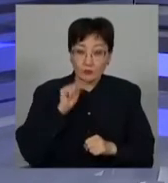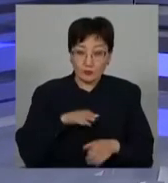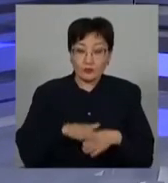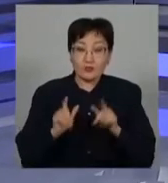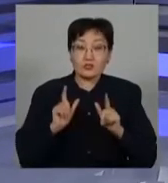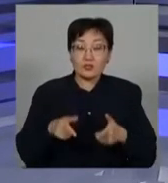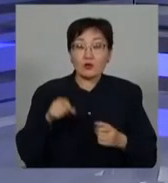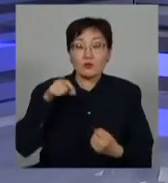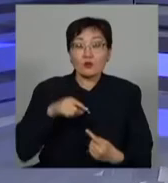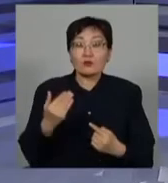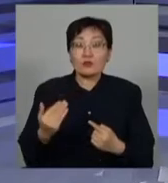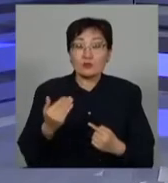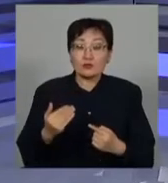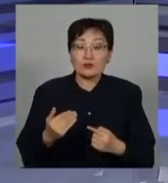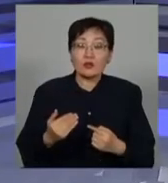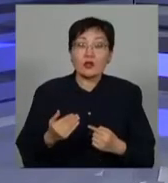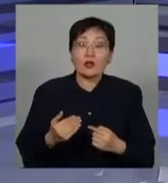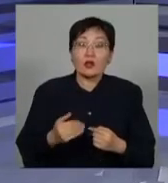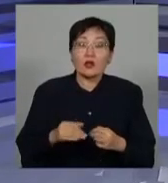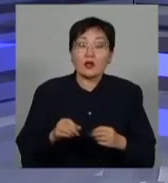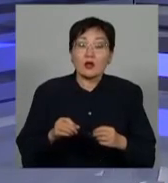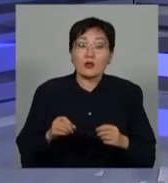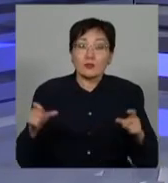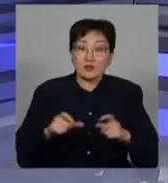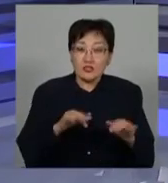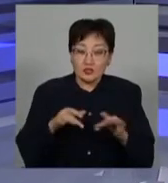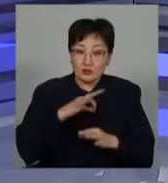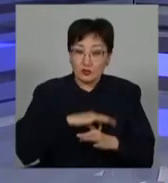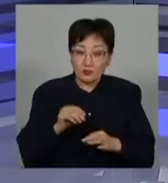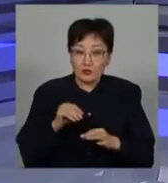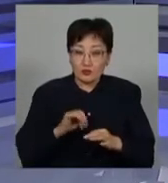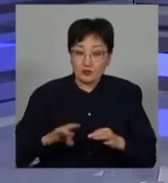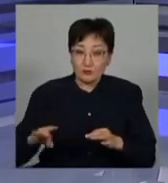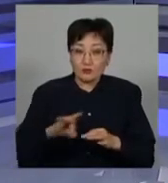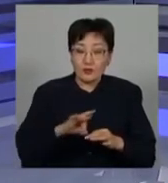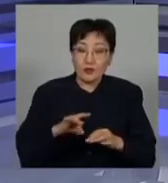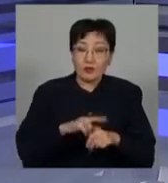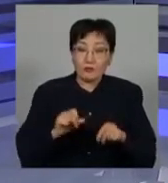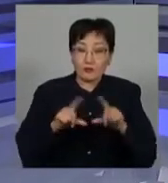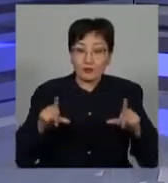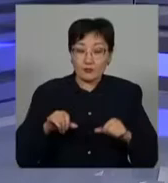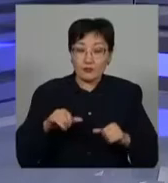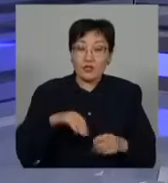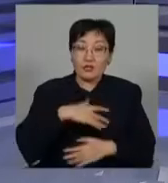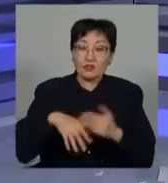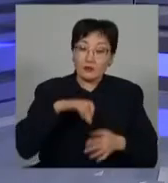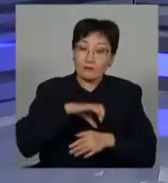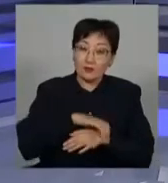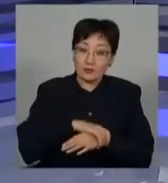мойындаған. Сәйкесінше оларға бұлтартпау шарасы қолданылып отыр. Бүгінде тек Жетісу аудандық полиция басқармасында тәртіпсіздік фактілері